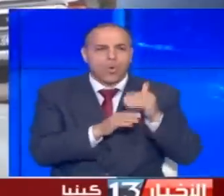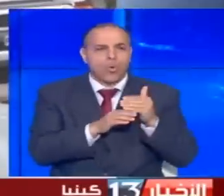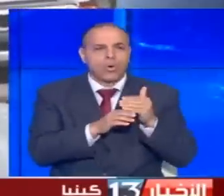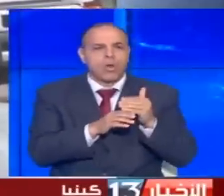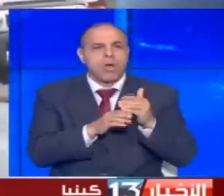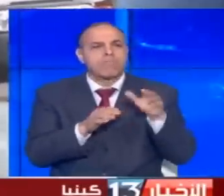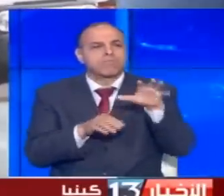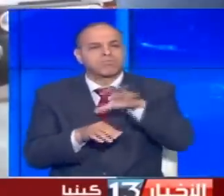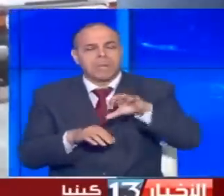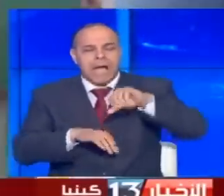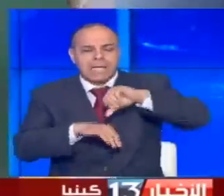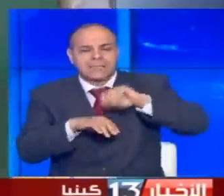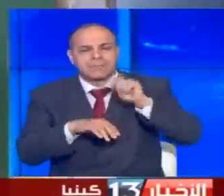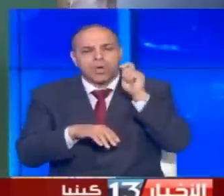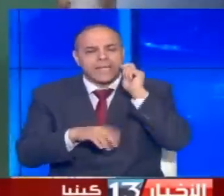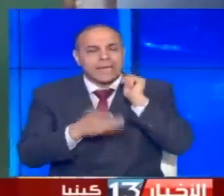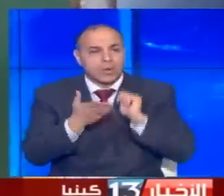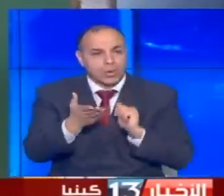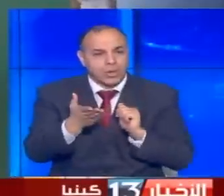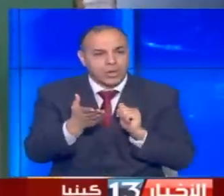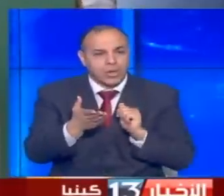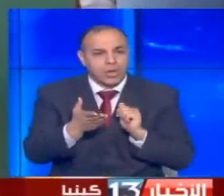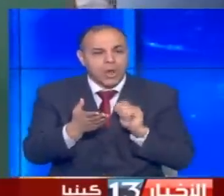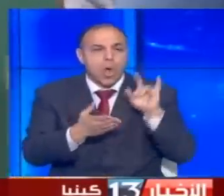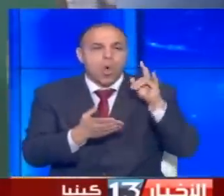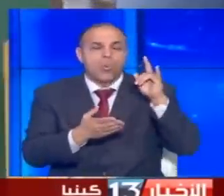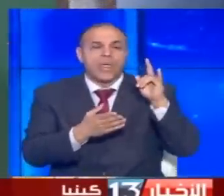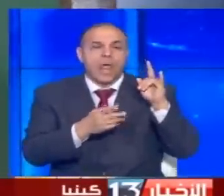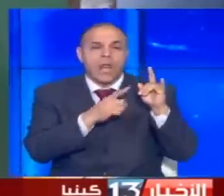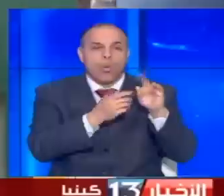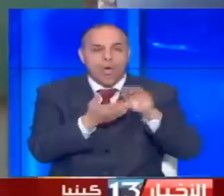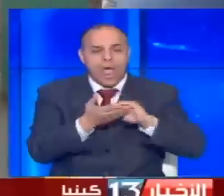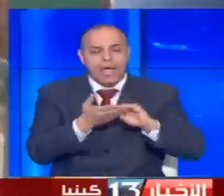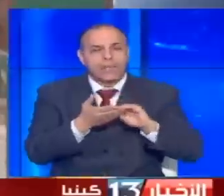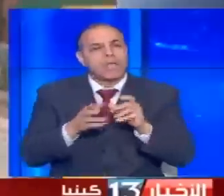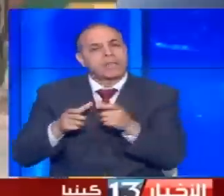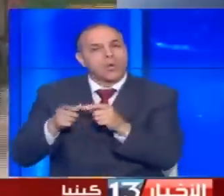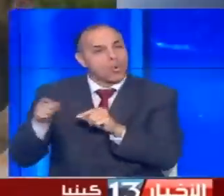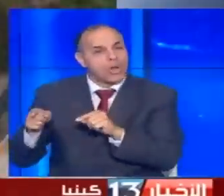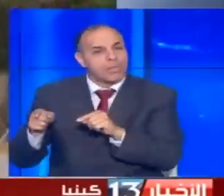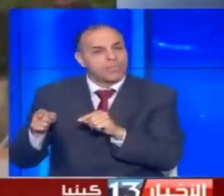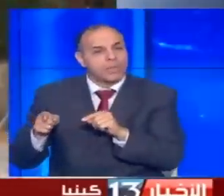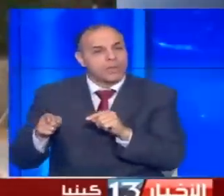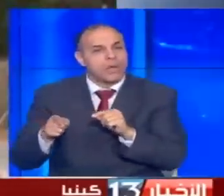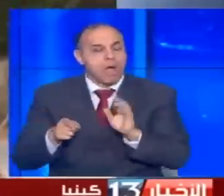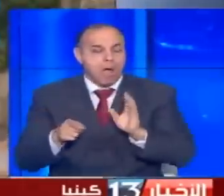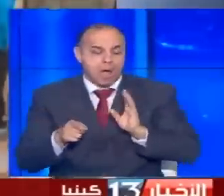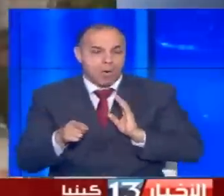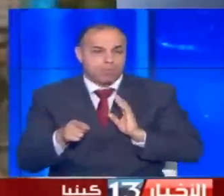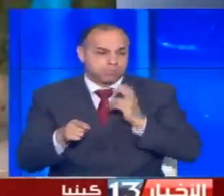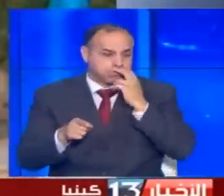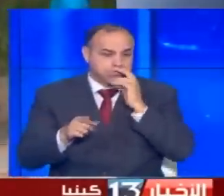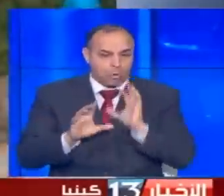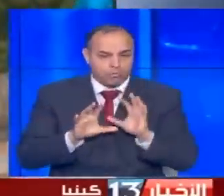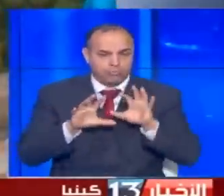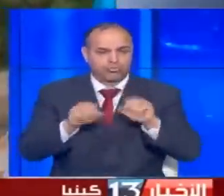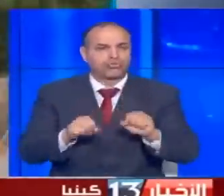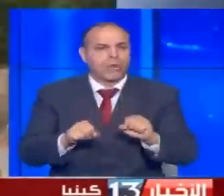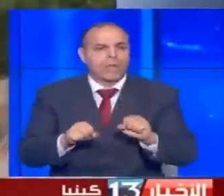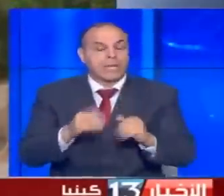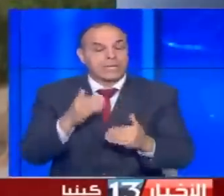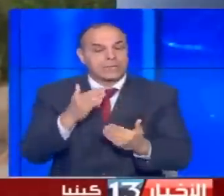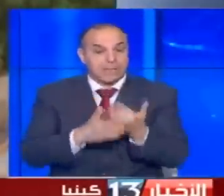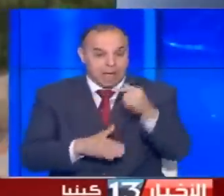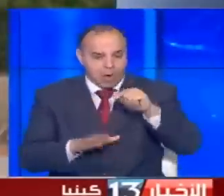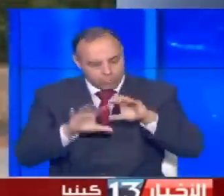بالعاصمه الكينيه نيروبي يضم فندق ومكاتب اداريه ولم تتمكن قوات الامن من السيطره على الوضع الاصباح